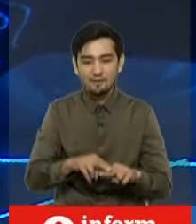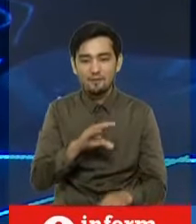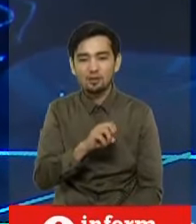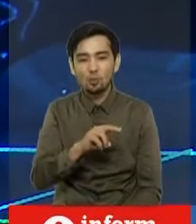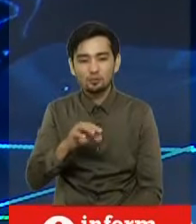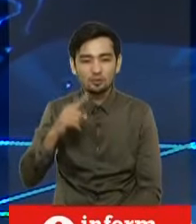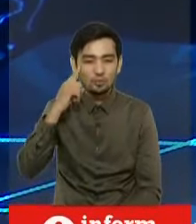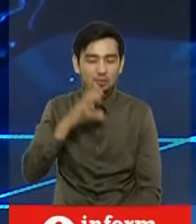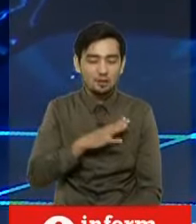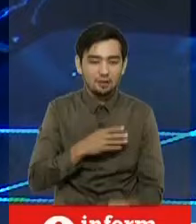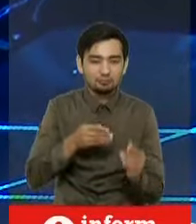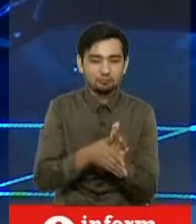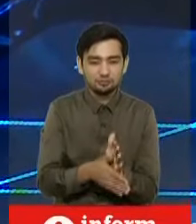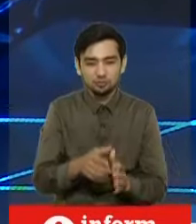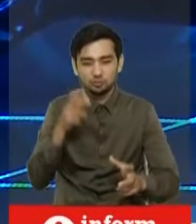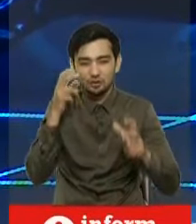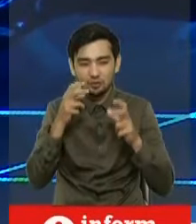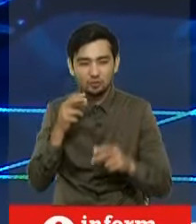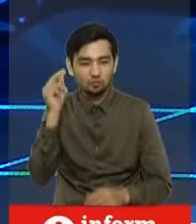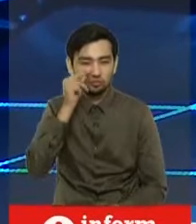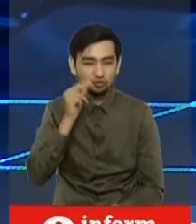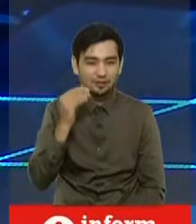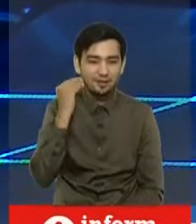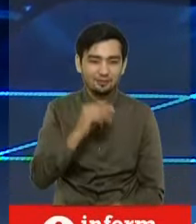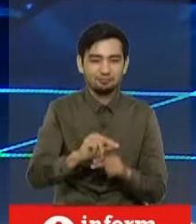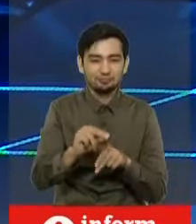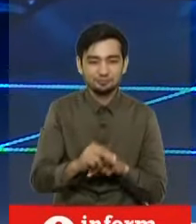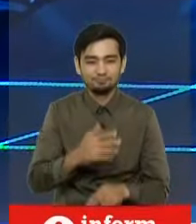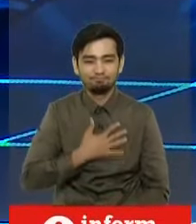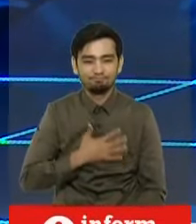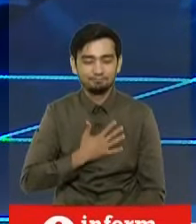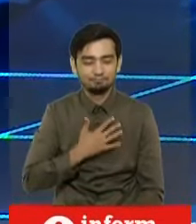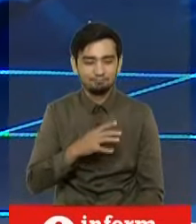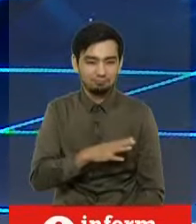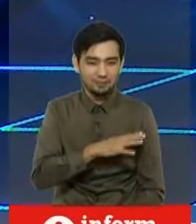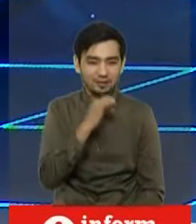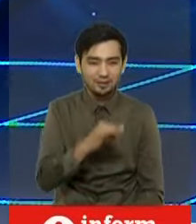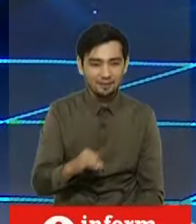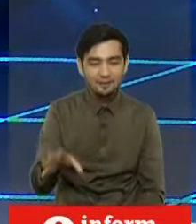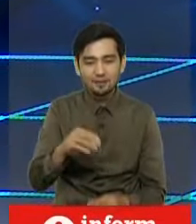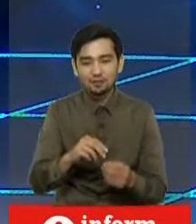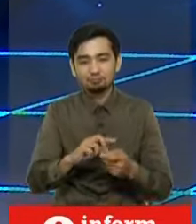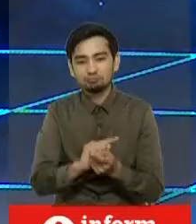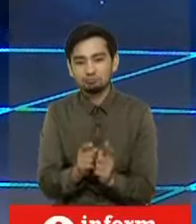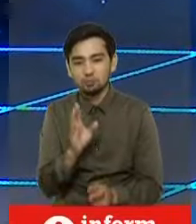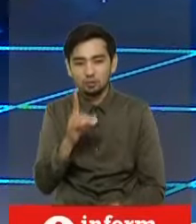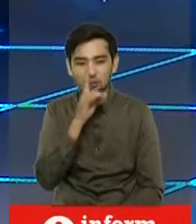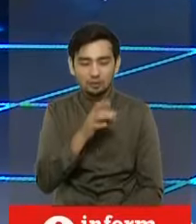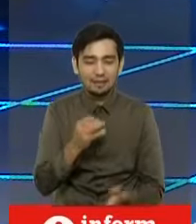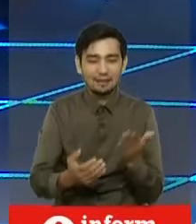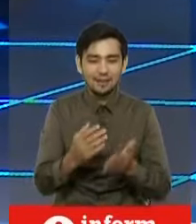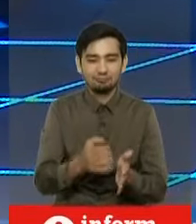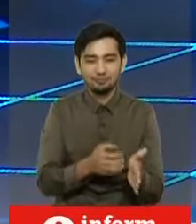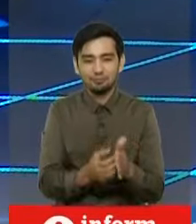считает, что избыточный набор студентов снизил качество подготовки медиков. Приведут ли эти меры к еще большему дефициту